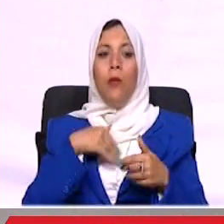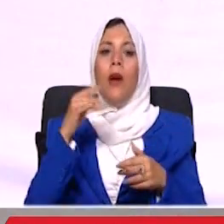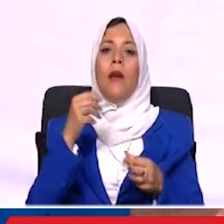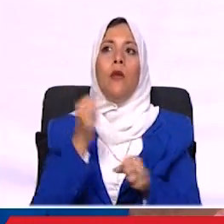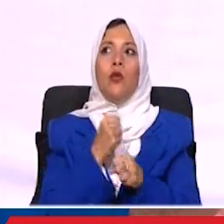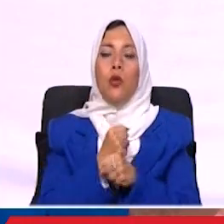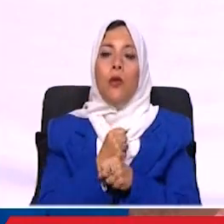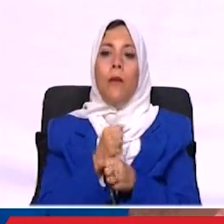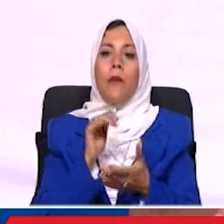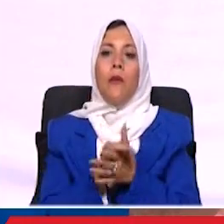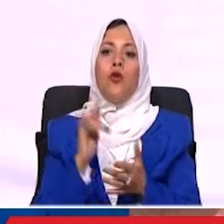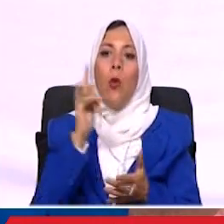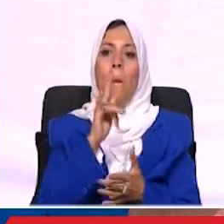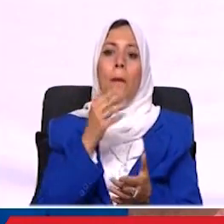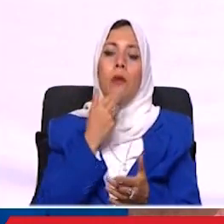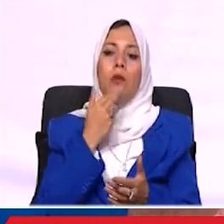انا عملتها